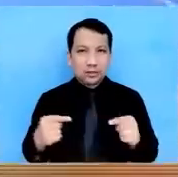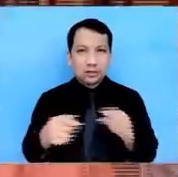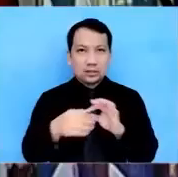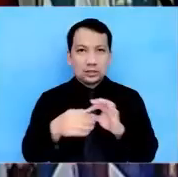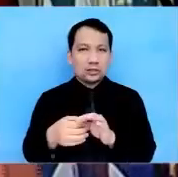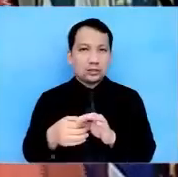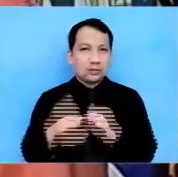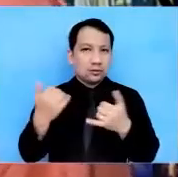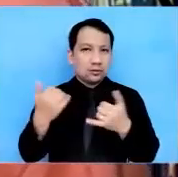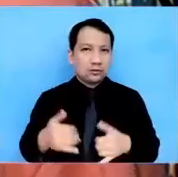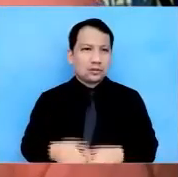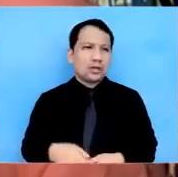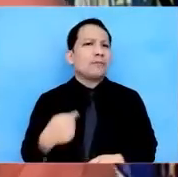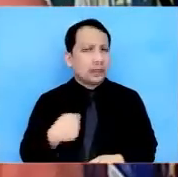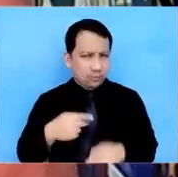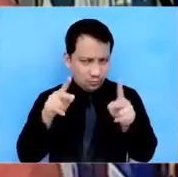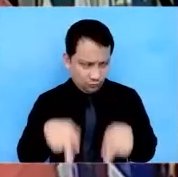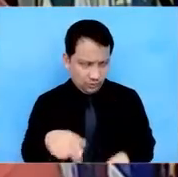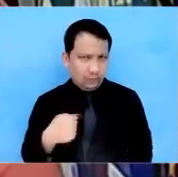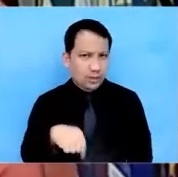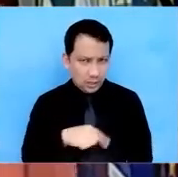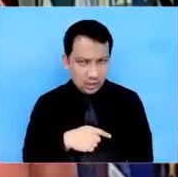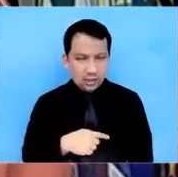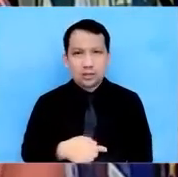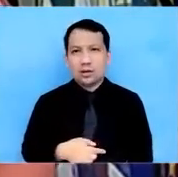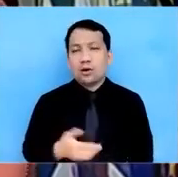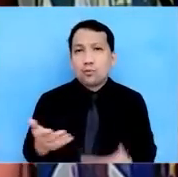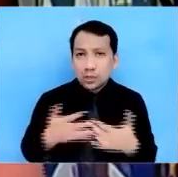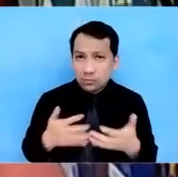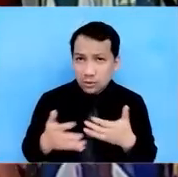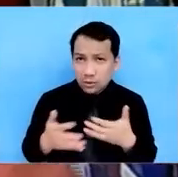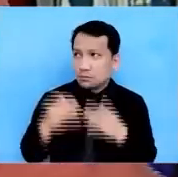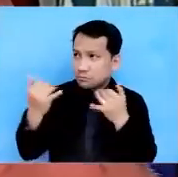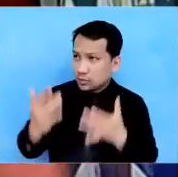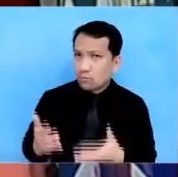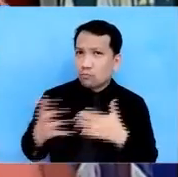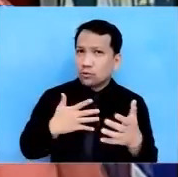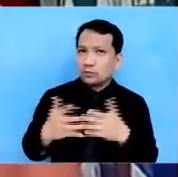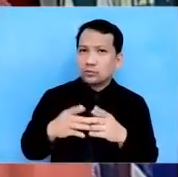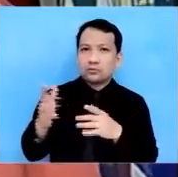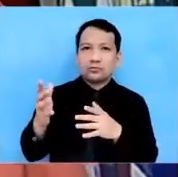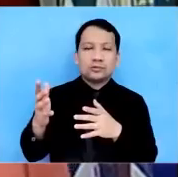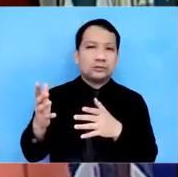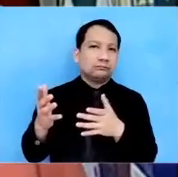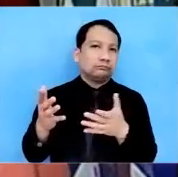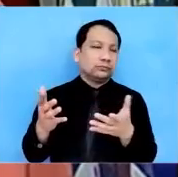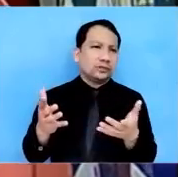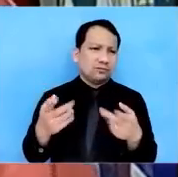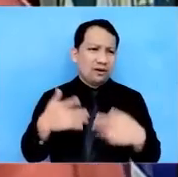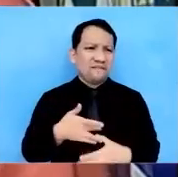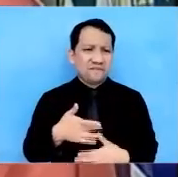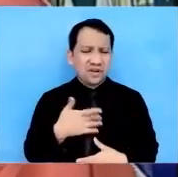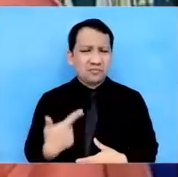court. Tao lang din naman kami, di ba? Yung status namin, kahit na ba player kami, kahit na ba star player or whatever, may feelings